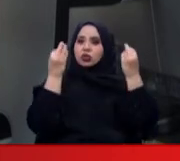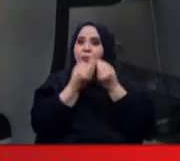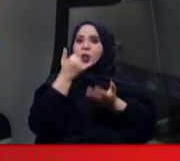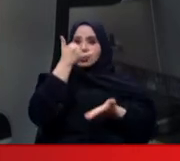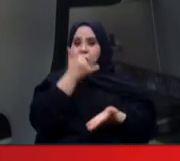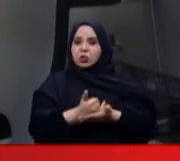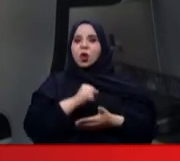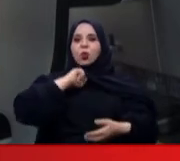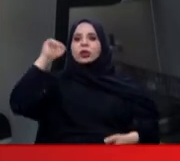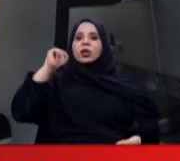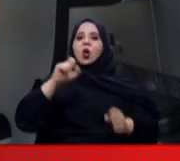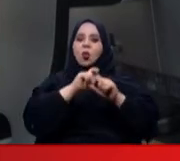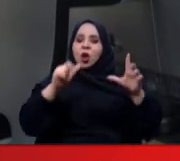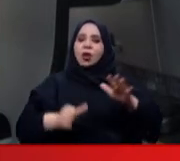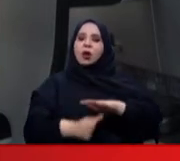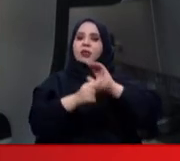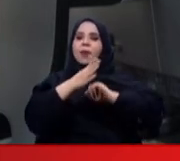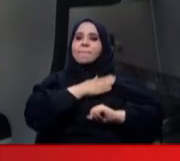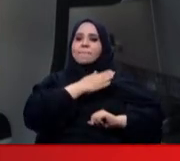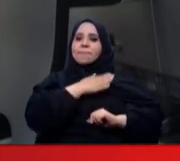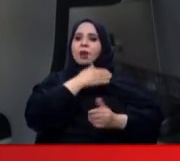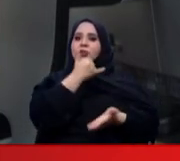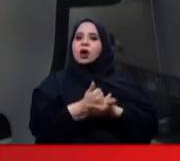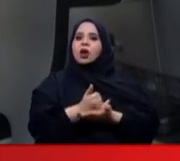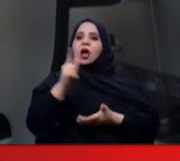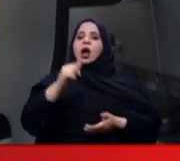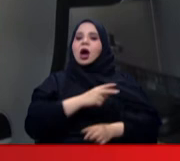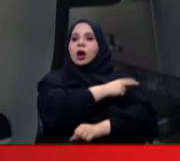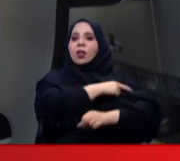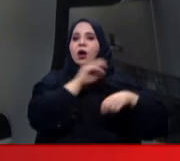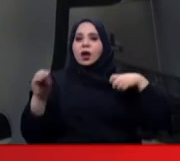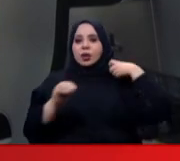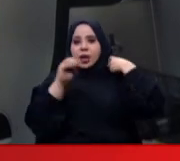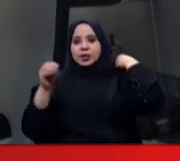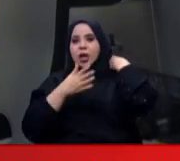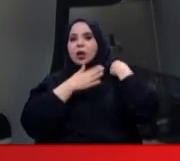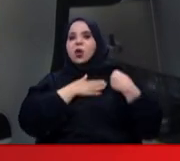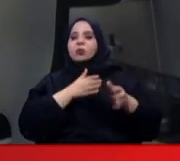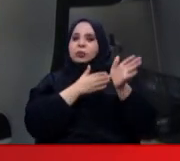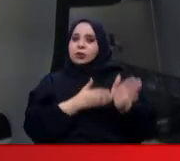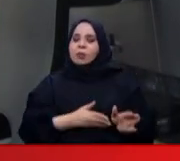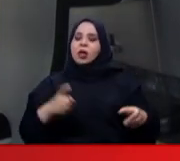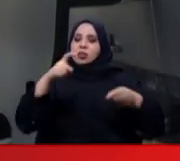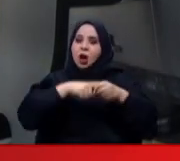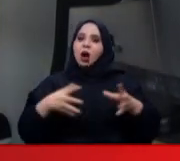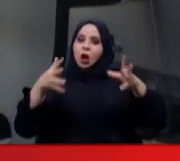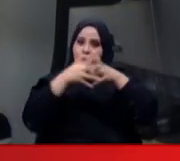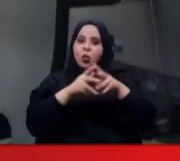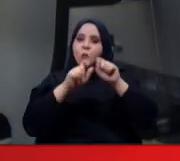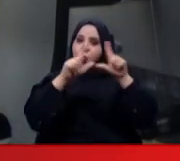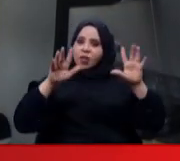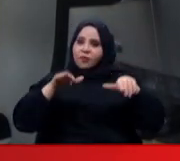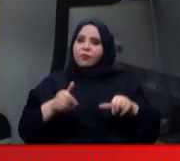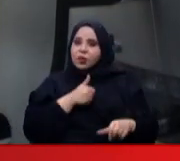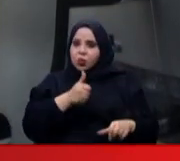الوطنية، وما أبداه رؤساء ومسؤولو المآتم وأعضاء هيئة المواكب الحسينية من التزام وتعاون بناء أسهم في